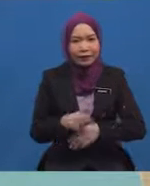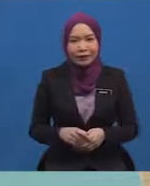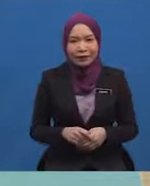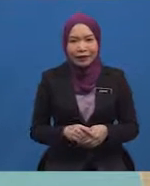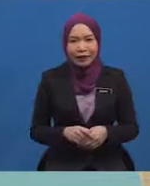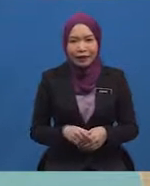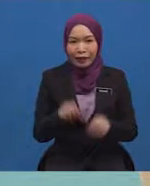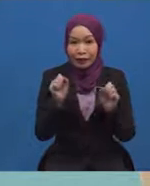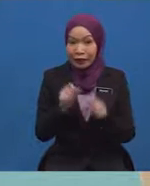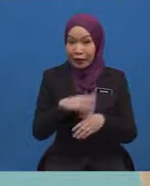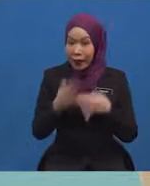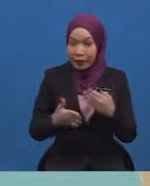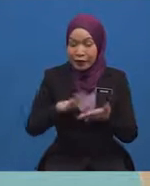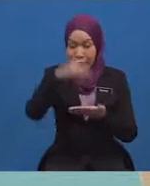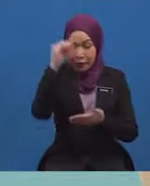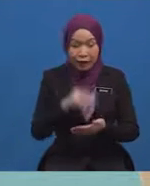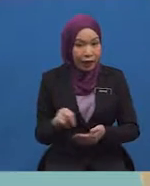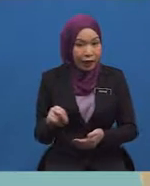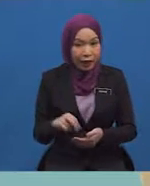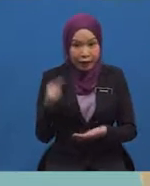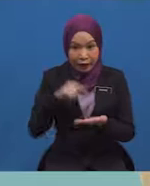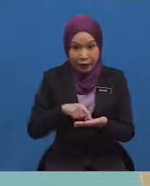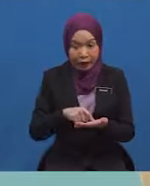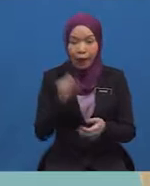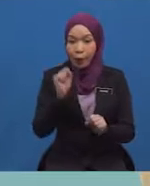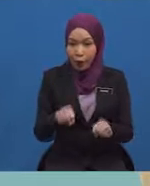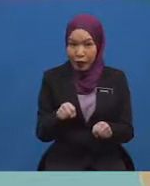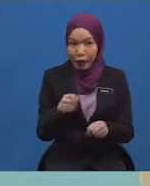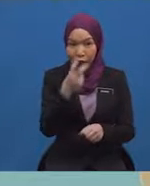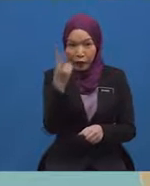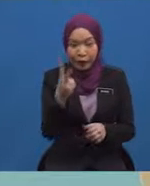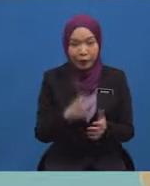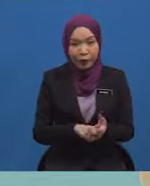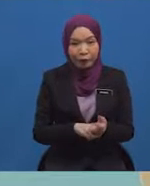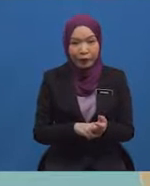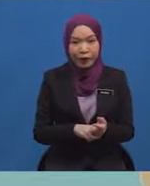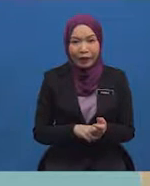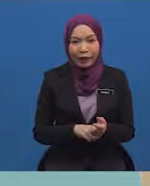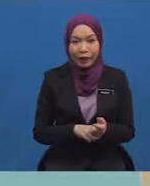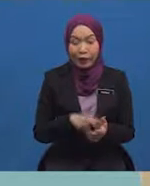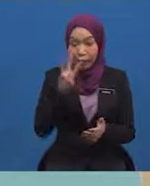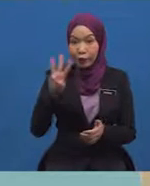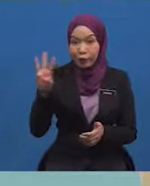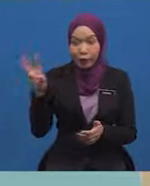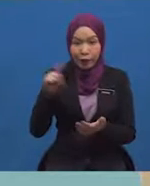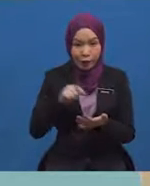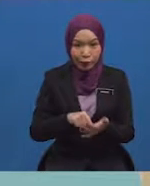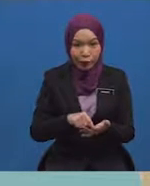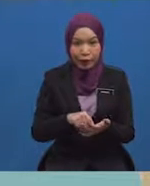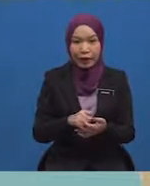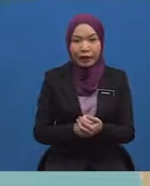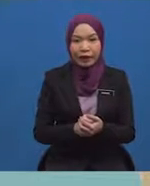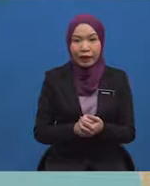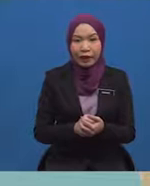anda teroka ya murid-murid. Anggaran yang dibuat oleh United Nations atau Pertubuhan Bangsa-Bangsa